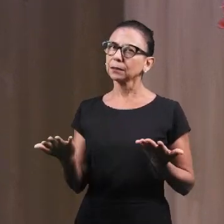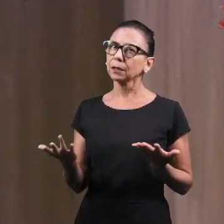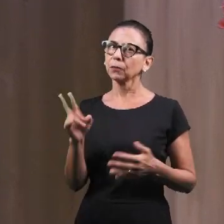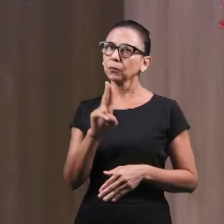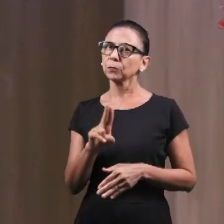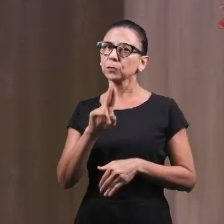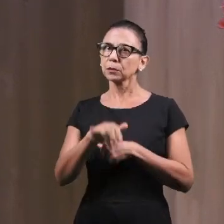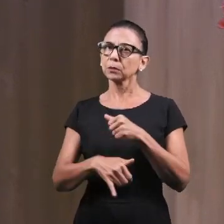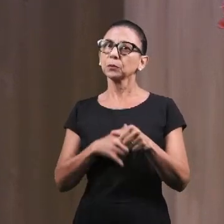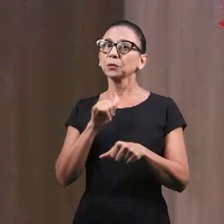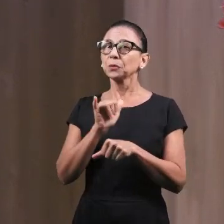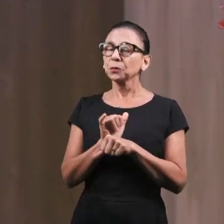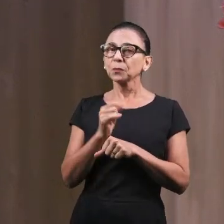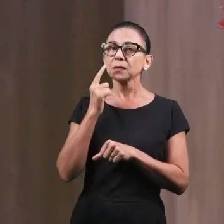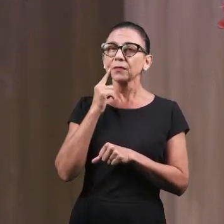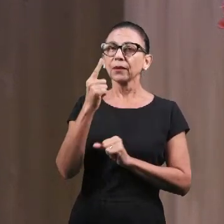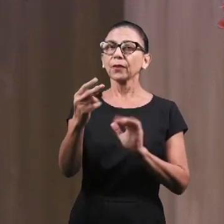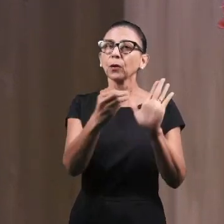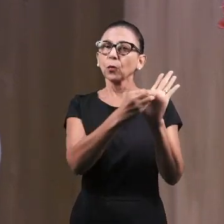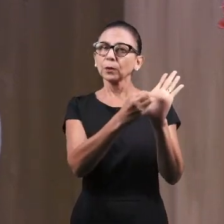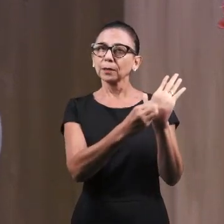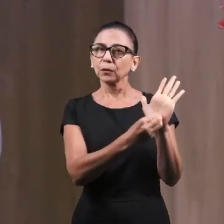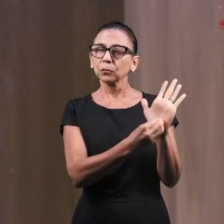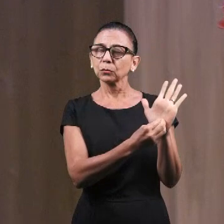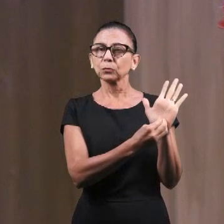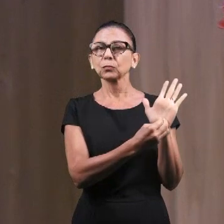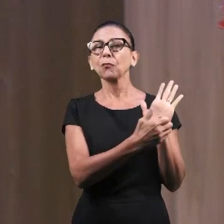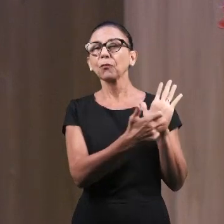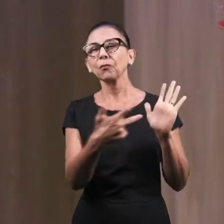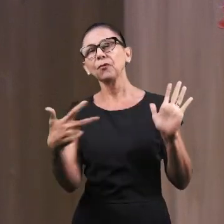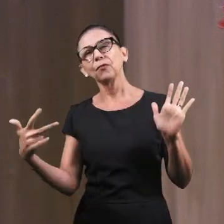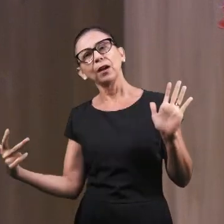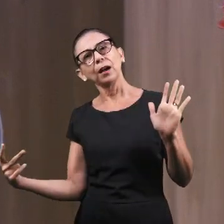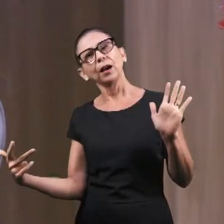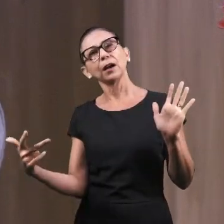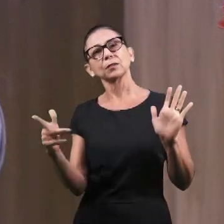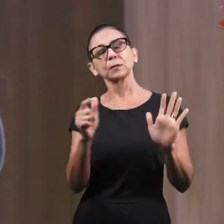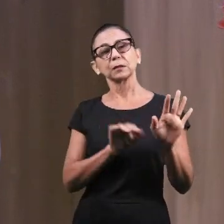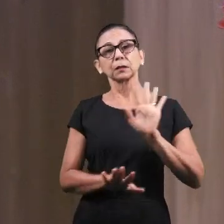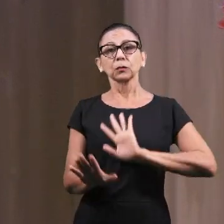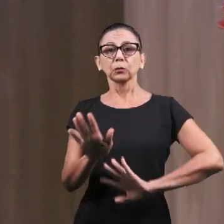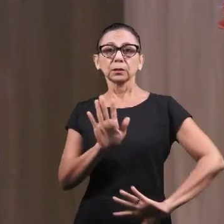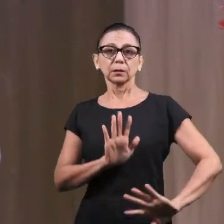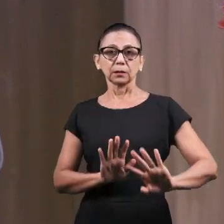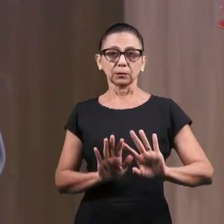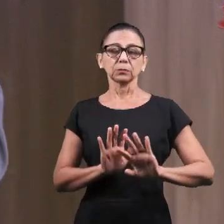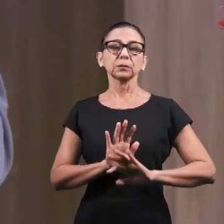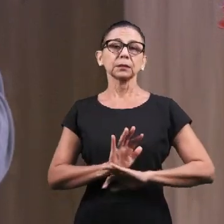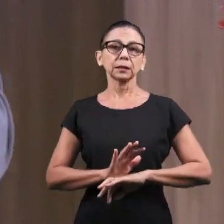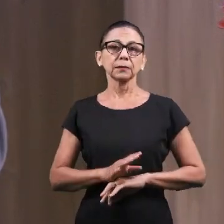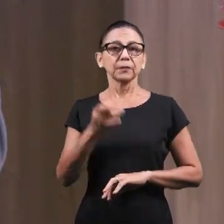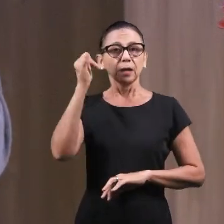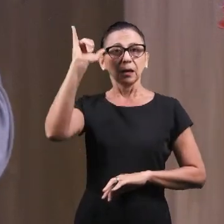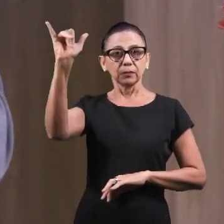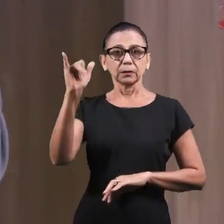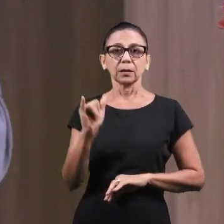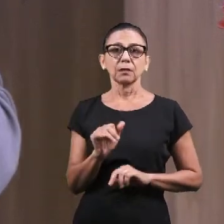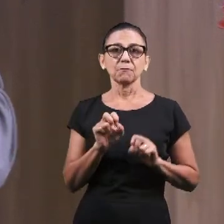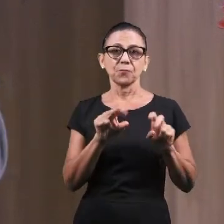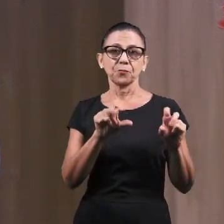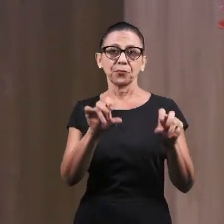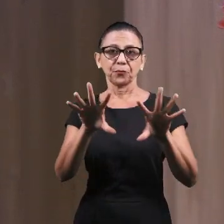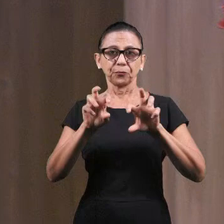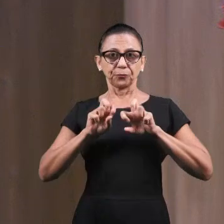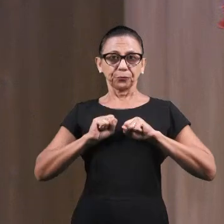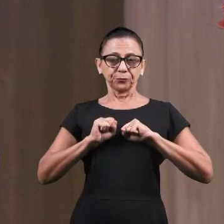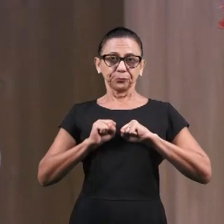que les frères puissent avoir tous les contenus disponibles, surtout ceux qui se préservent, les églises qui